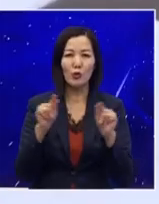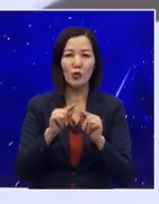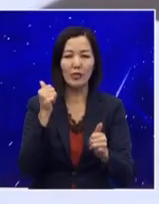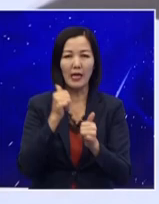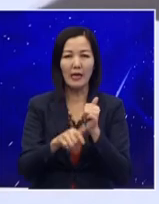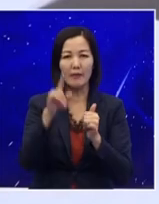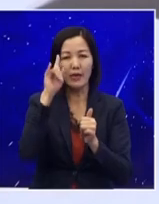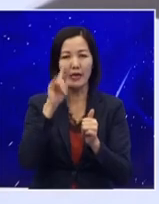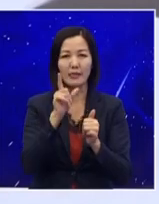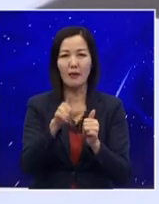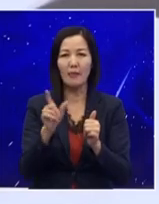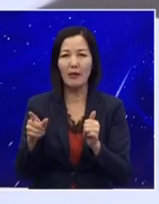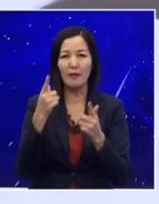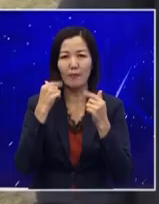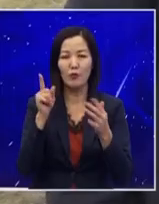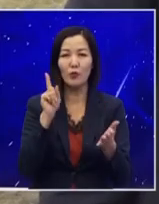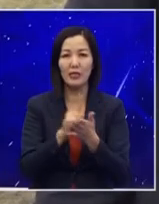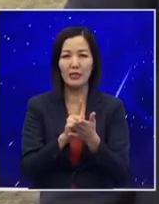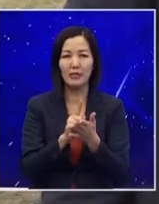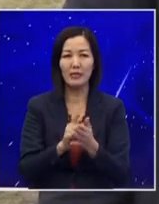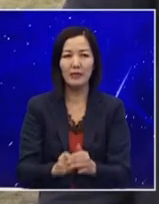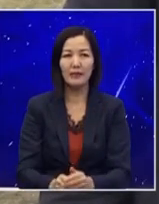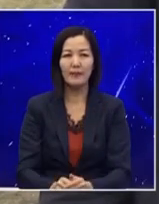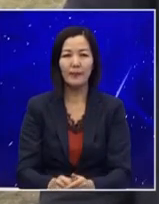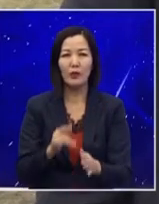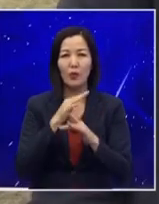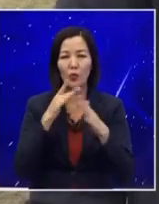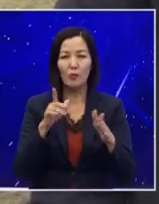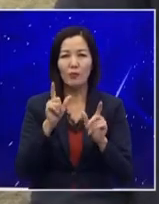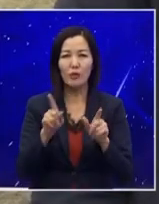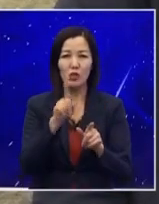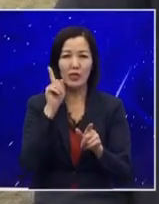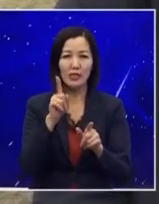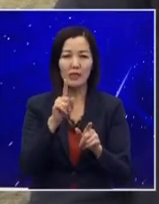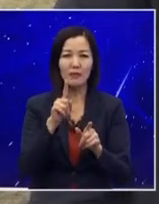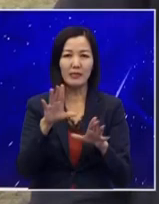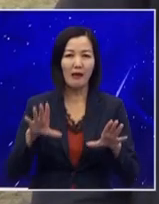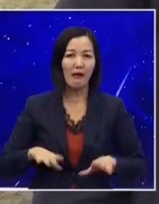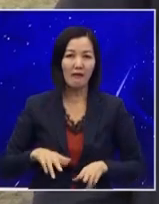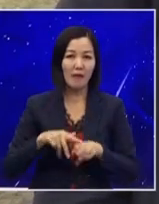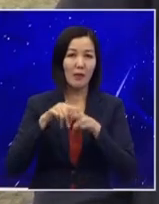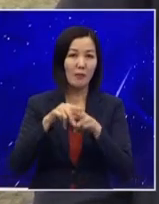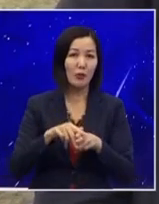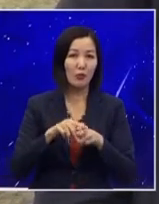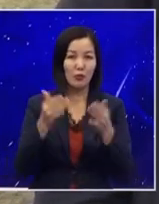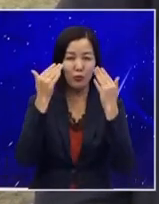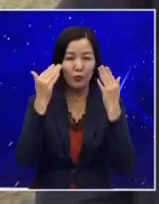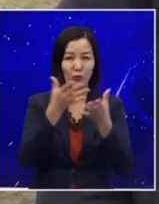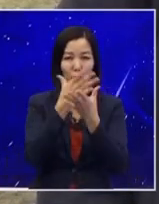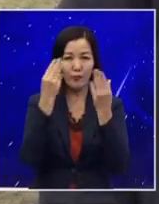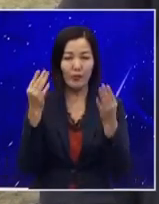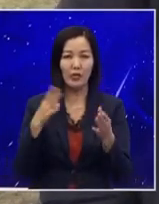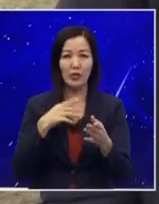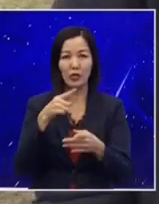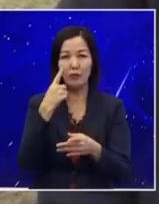баласы білуі тиіс дейді ұйымдастырушылар. Көп жастарымыз атқа міну мәдениетін мұтып бара жатыр десек те болады. Оны